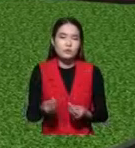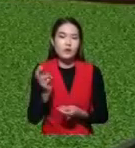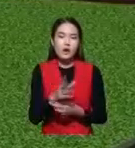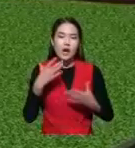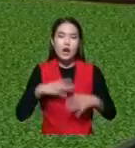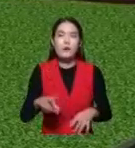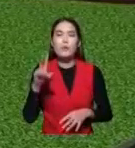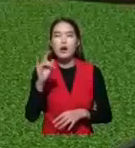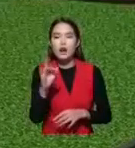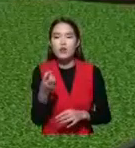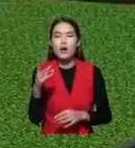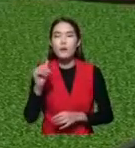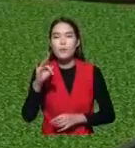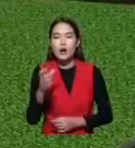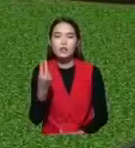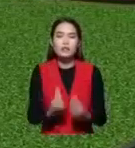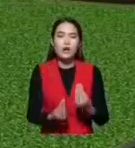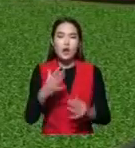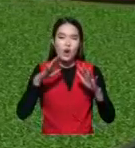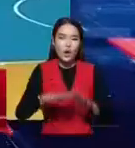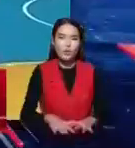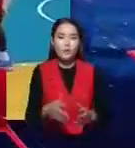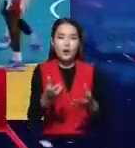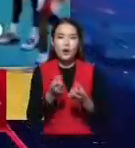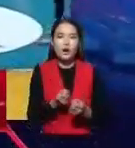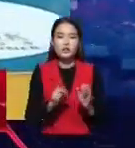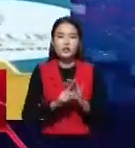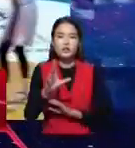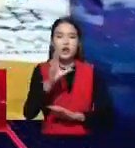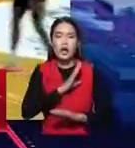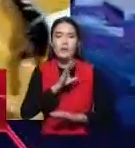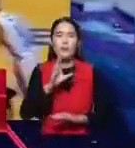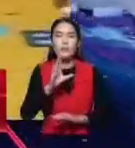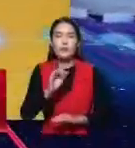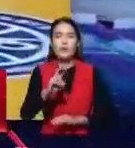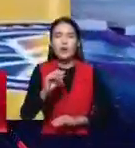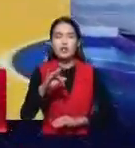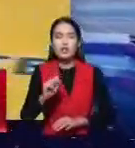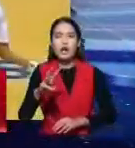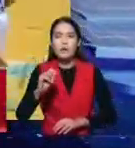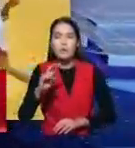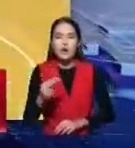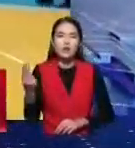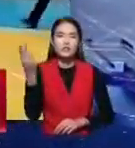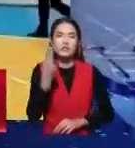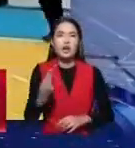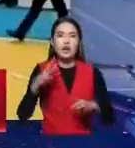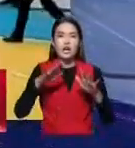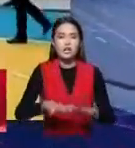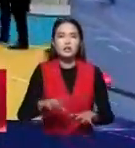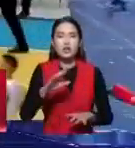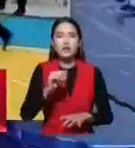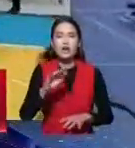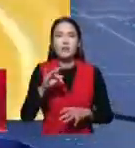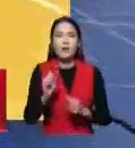Қарашаның 30-ы Барыс өз алаңында Металлургты қабылдайды. ВТБ бірыңғай лигасының матчында Астана өзінің паркетінде Самараны